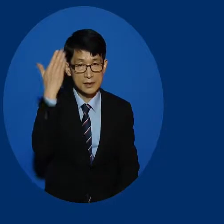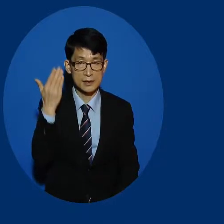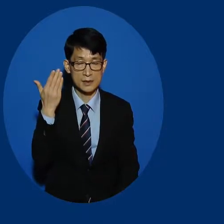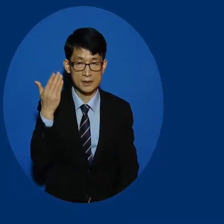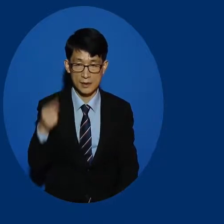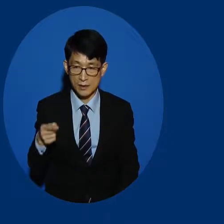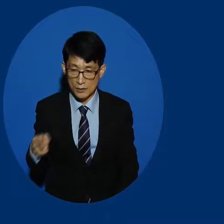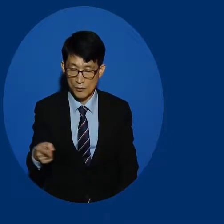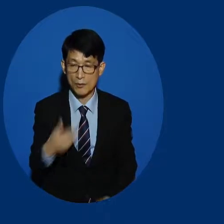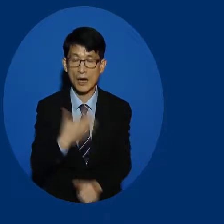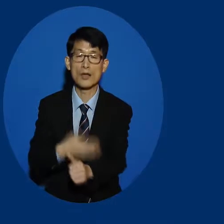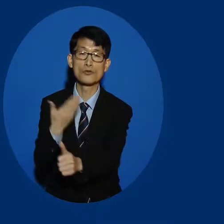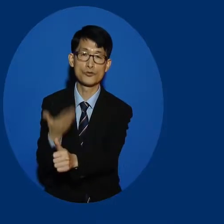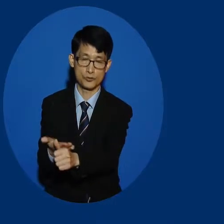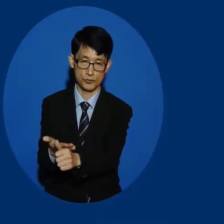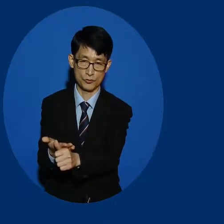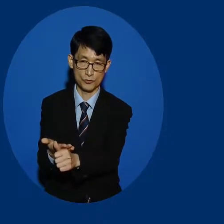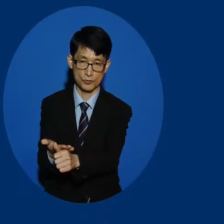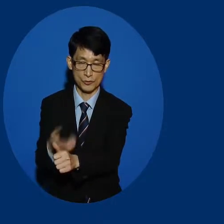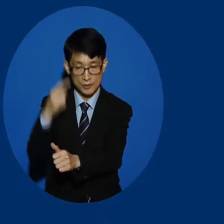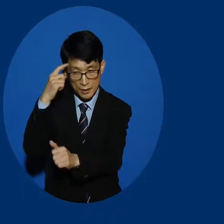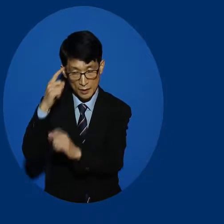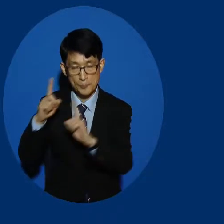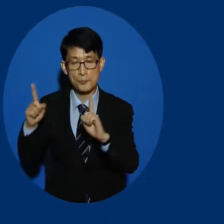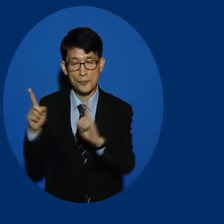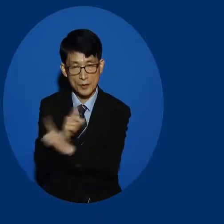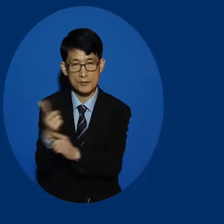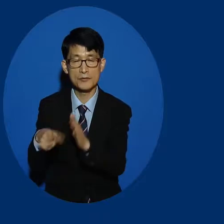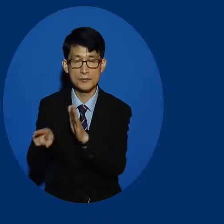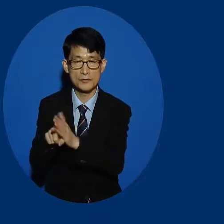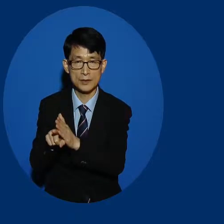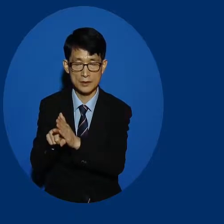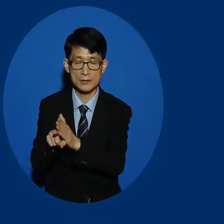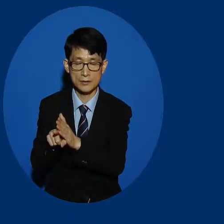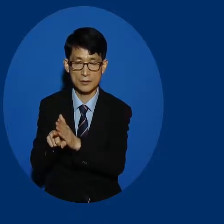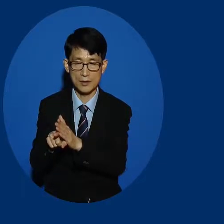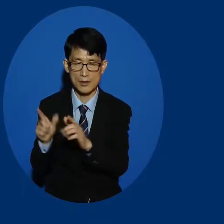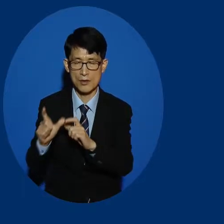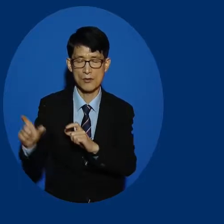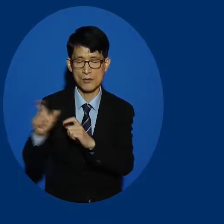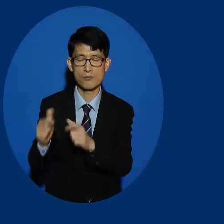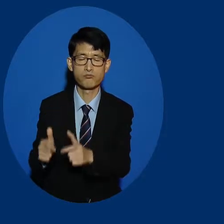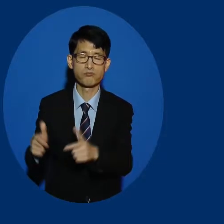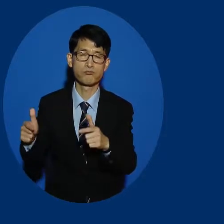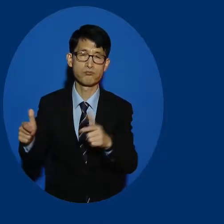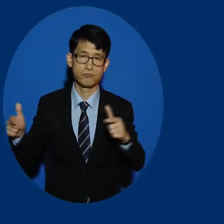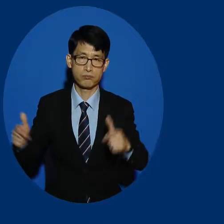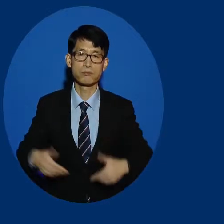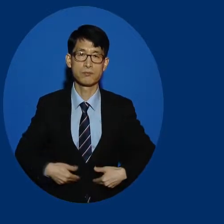알리는 장애 인식 개선을 위한 그러한 노력들을 확대해 나가야 할 겁니다.